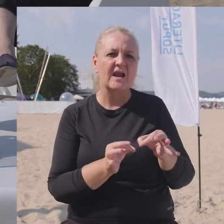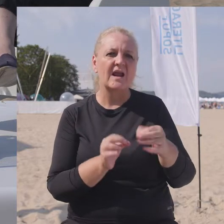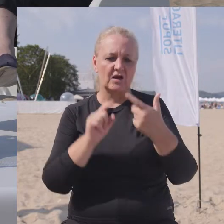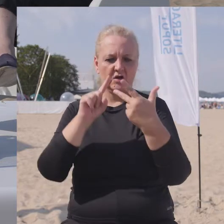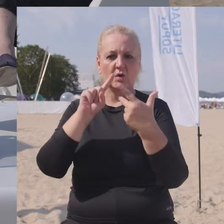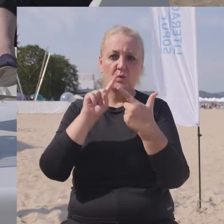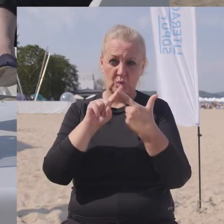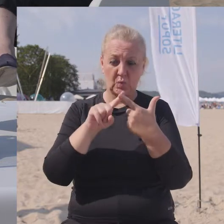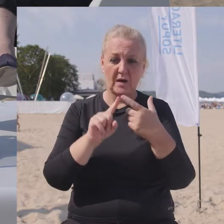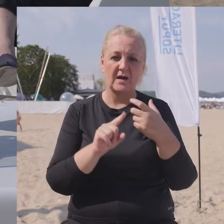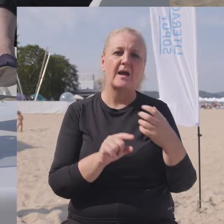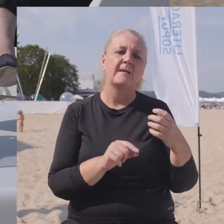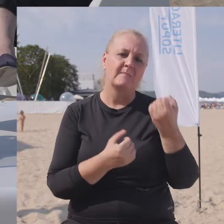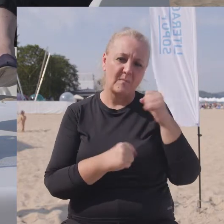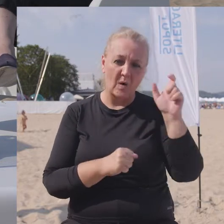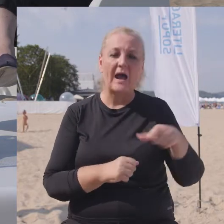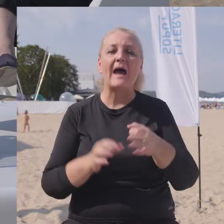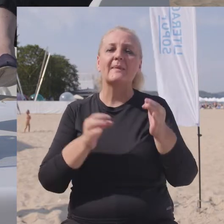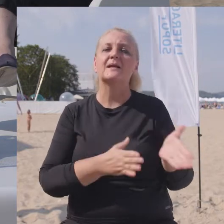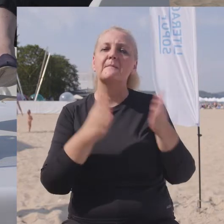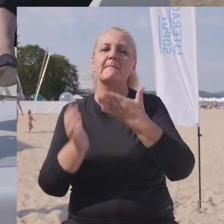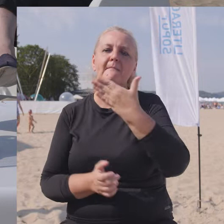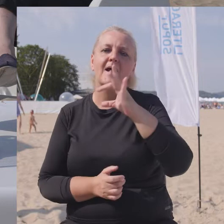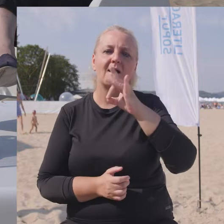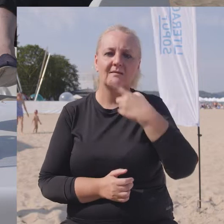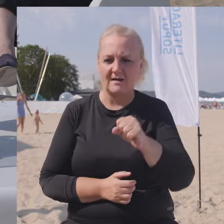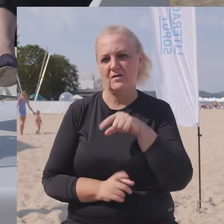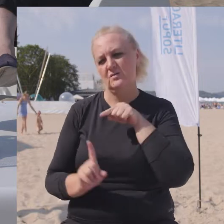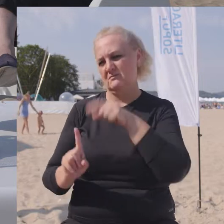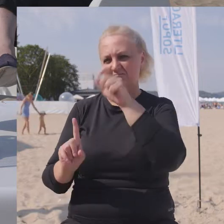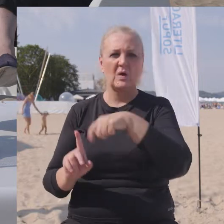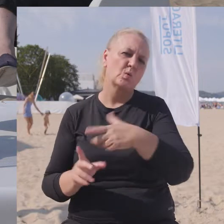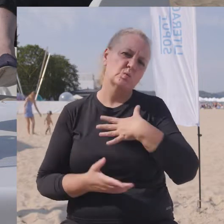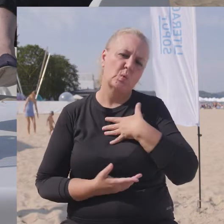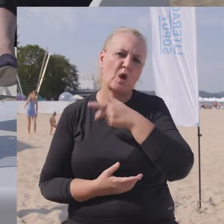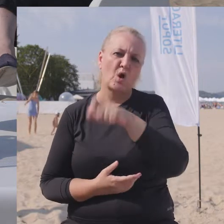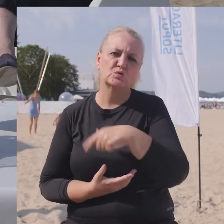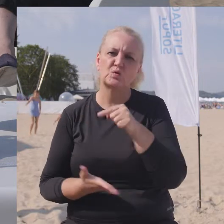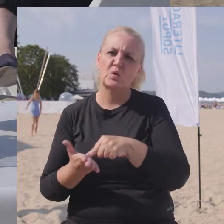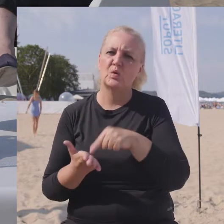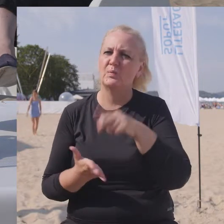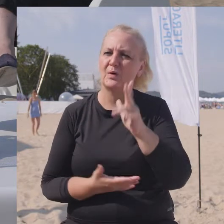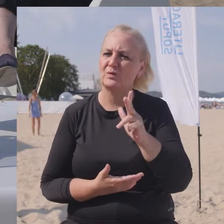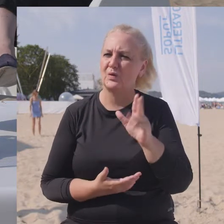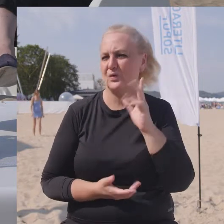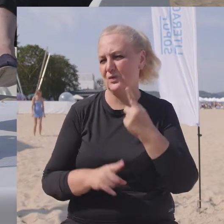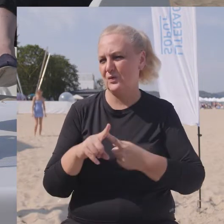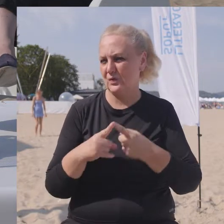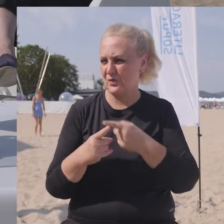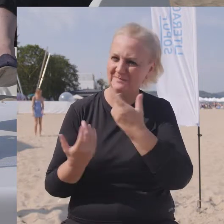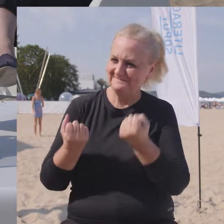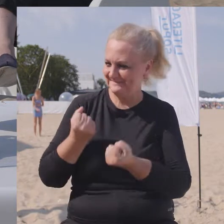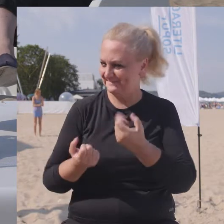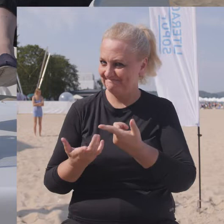a teraz Magda, która z wielu powodów może wydać się czytelniczką i czytelnikom postacią najbardziej